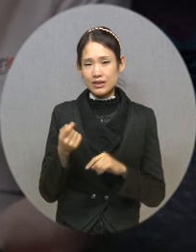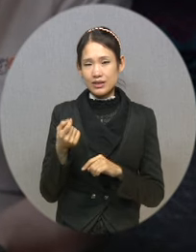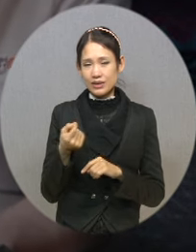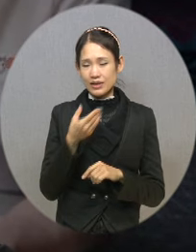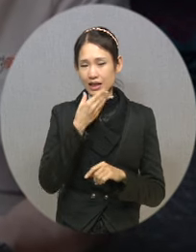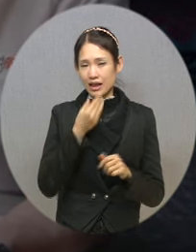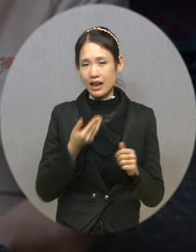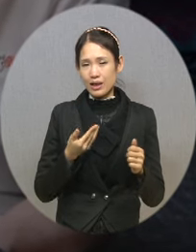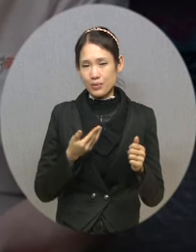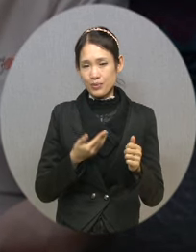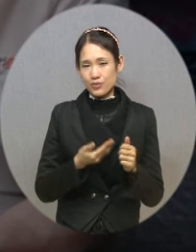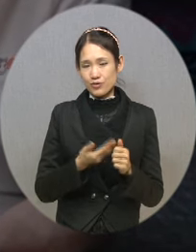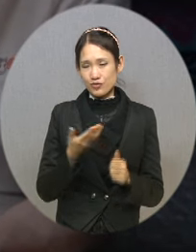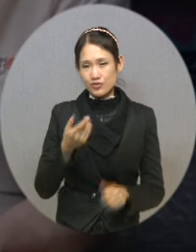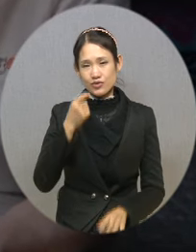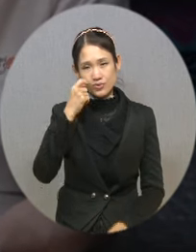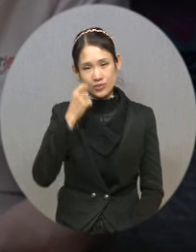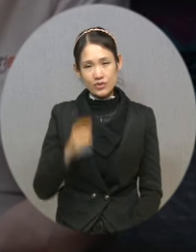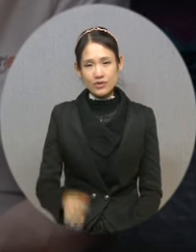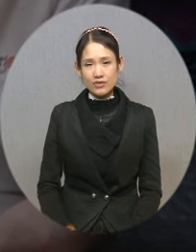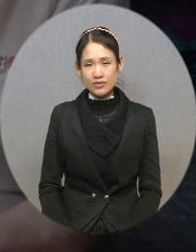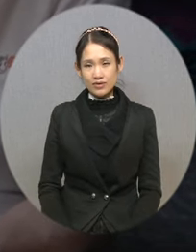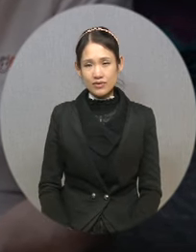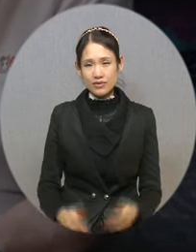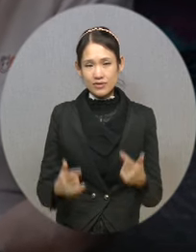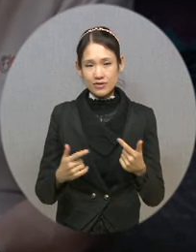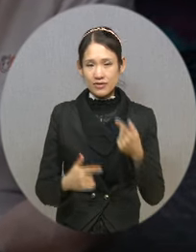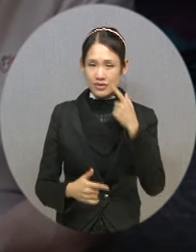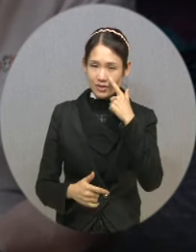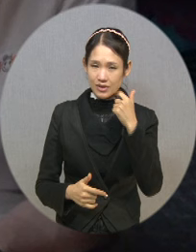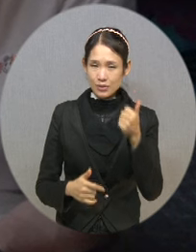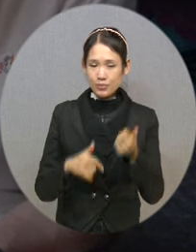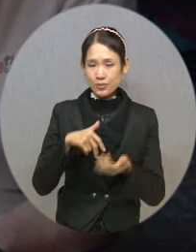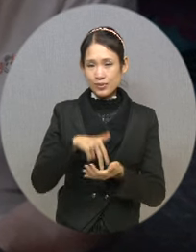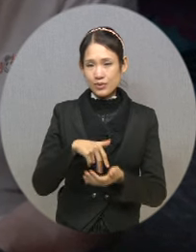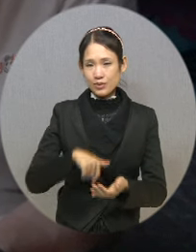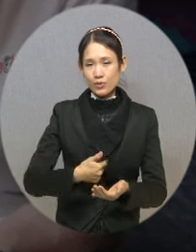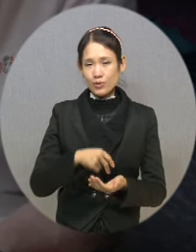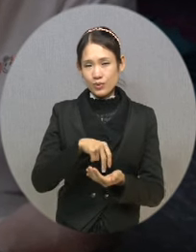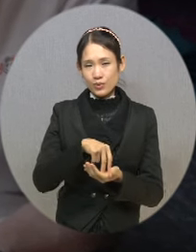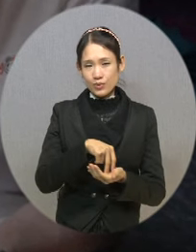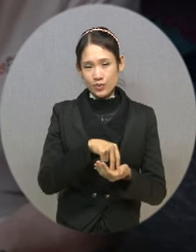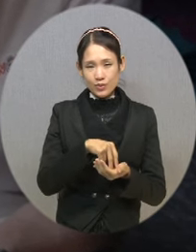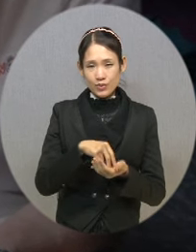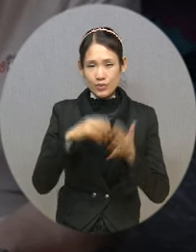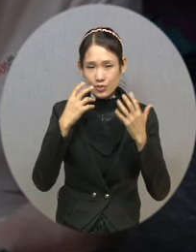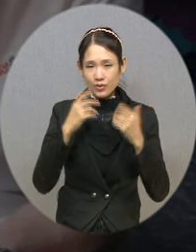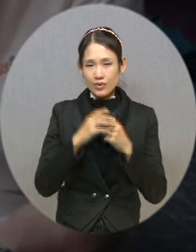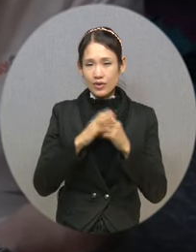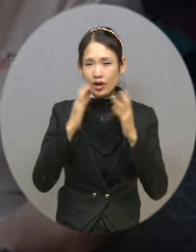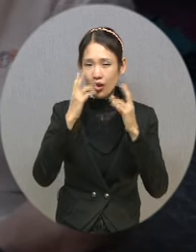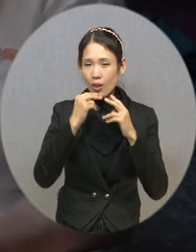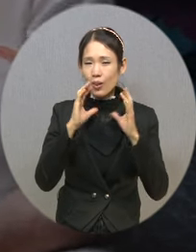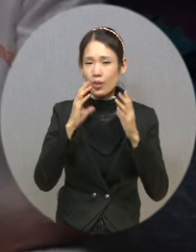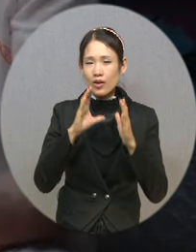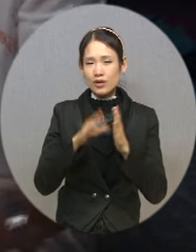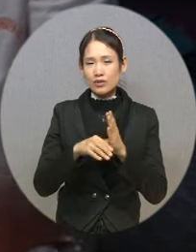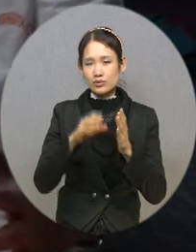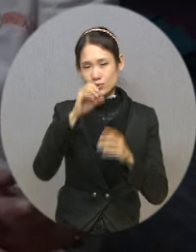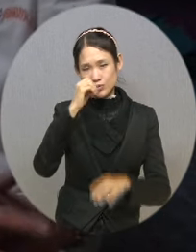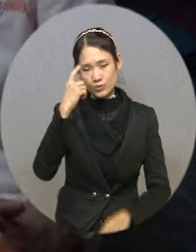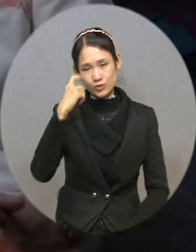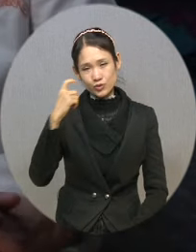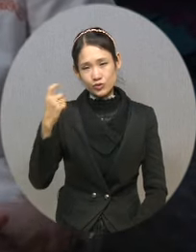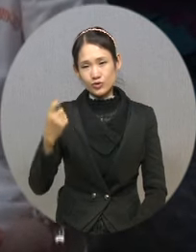행복을 안겨주질 못해서 늘 아빠로서 외롭게 아이의 어떤 유년 시절에 좋은 추억을